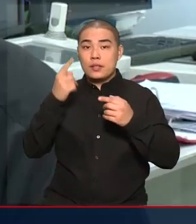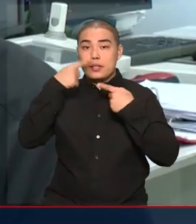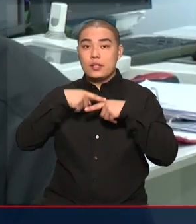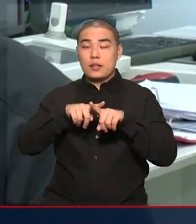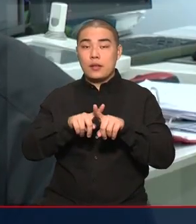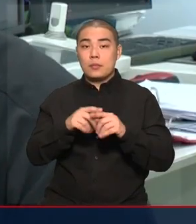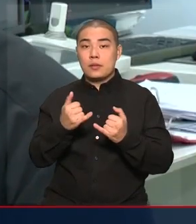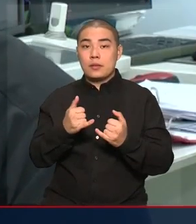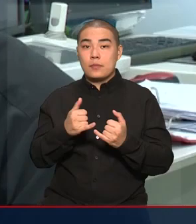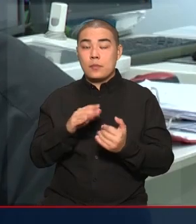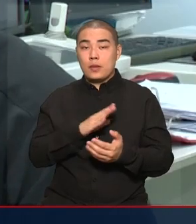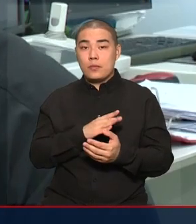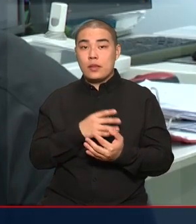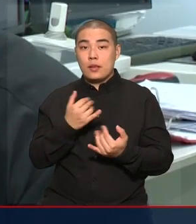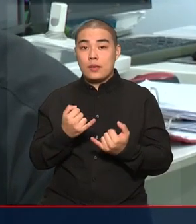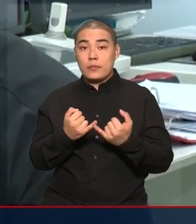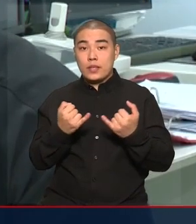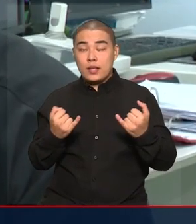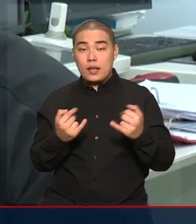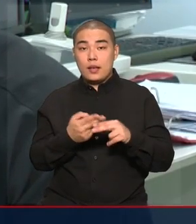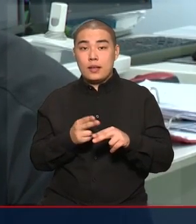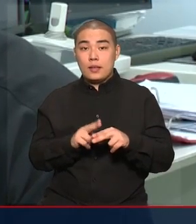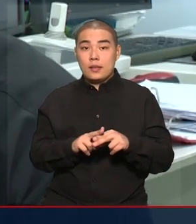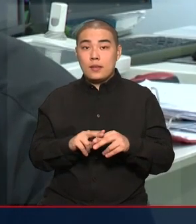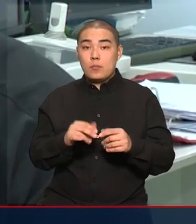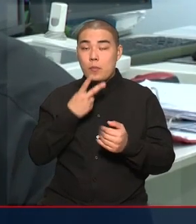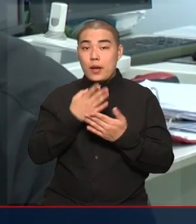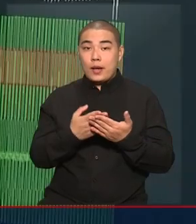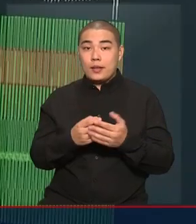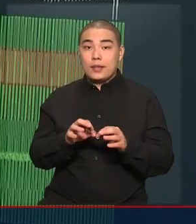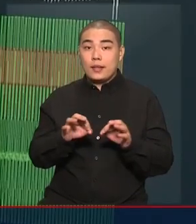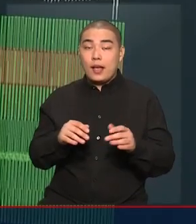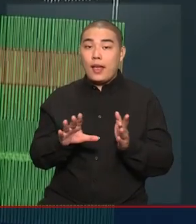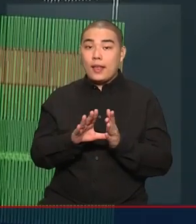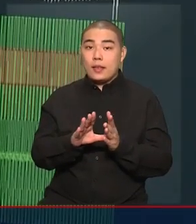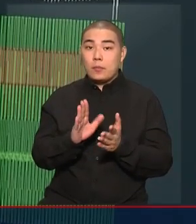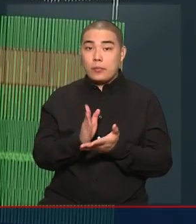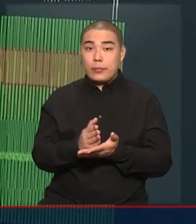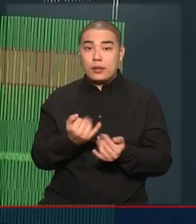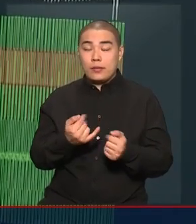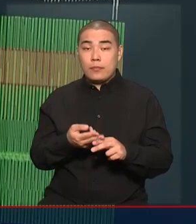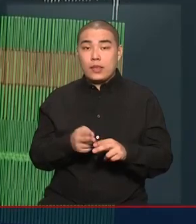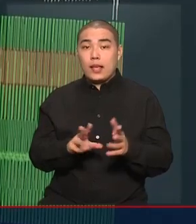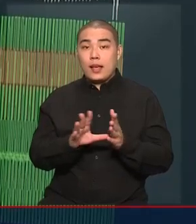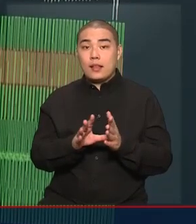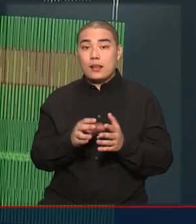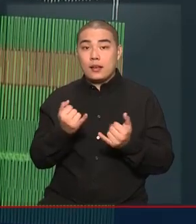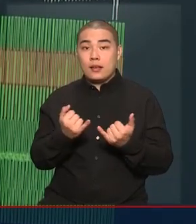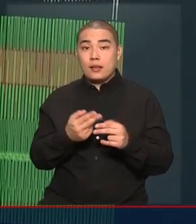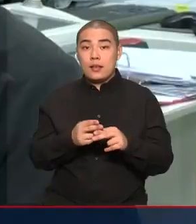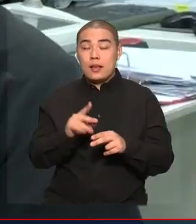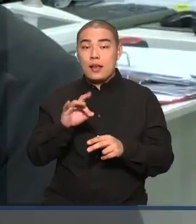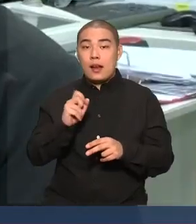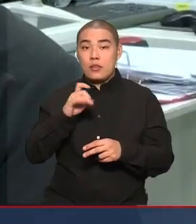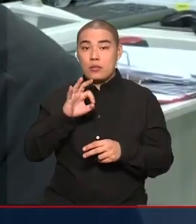инструментов. На кончике этих катетеров располагаются электроды. Есть специальные электроды, которые с кончика подают